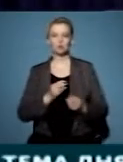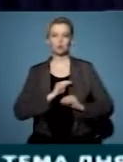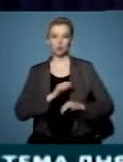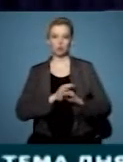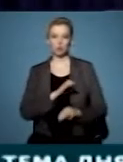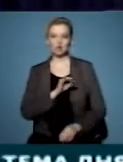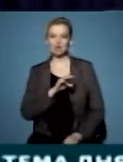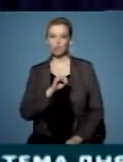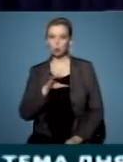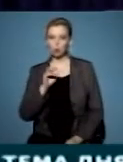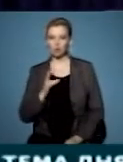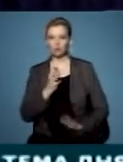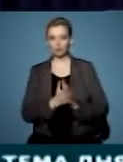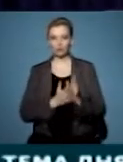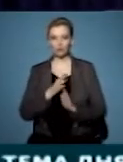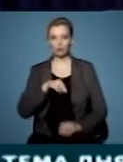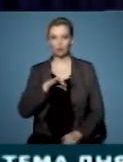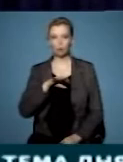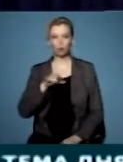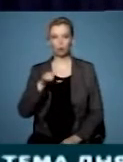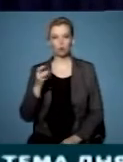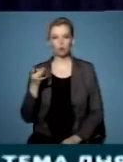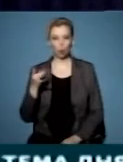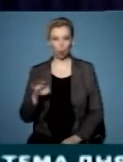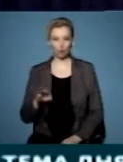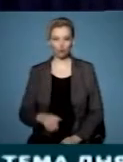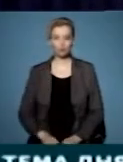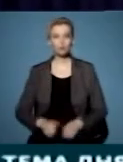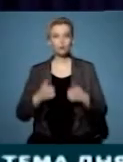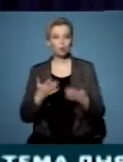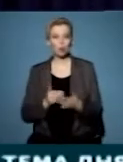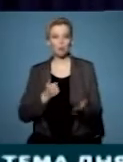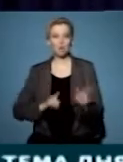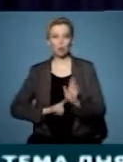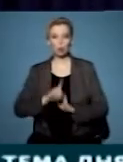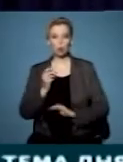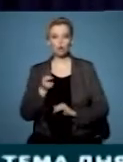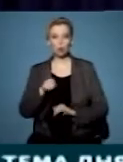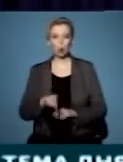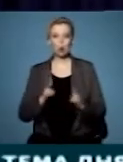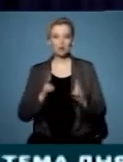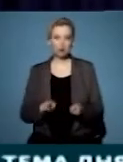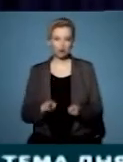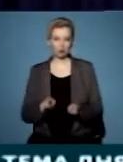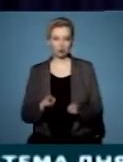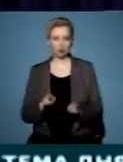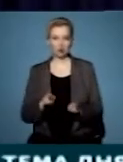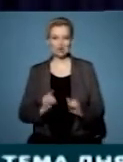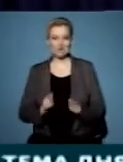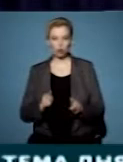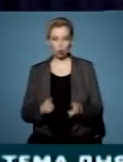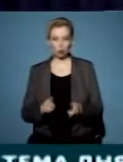працює Наталя Синюсик, сурдопереклад Лесі Прохоренко. Отже, перед початком того, як заступити